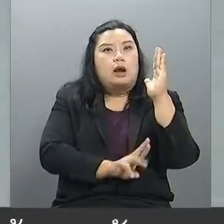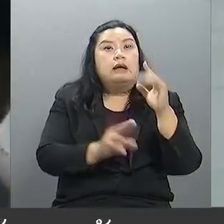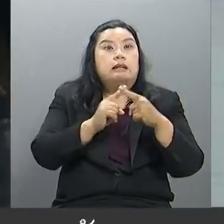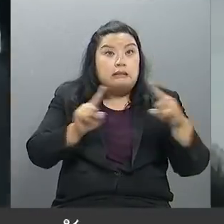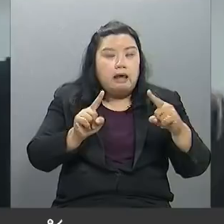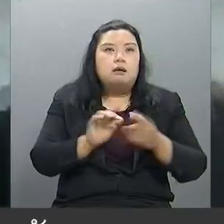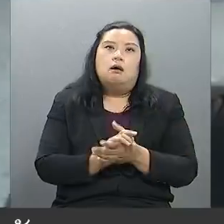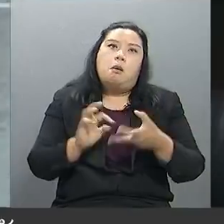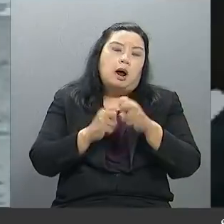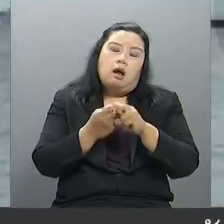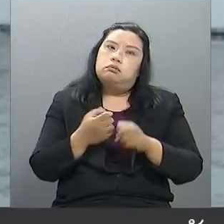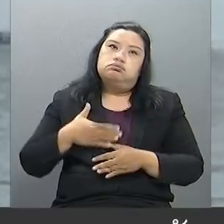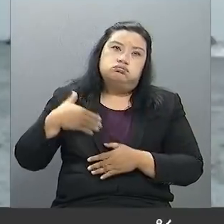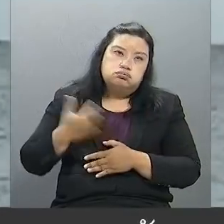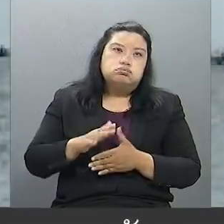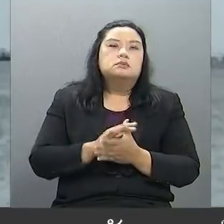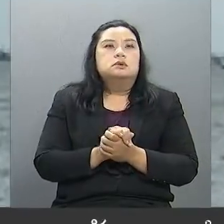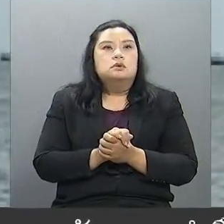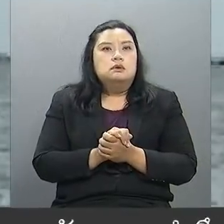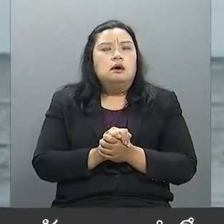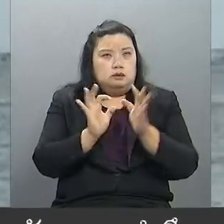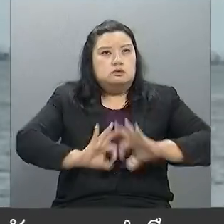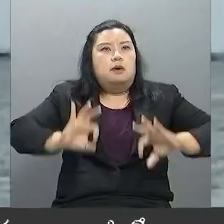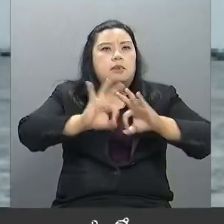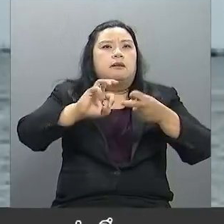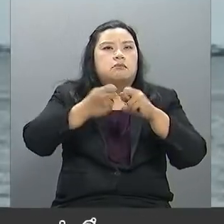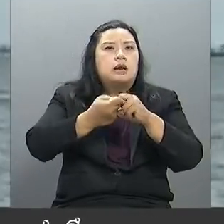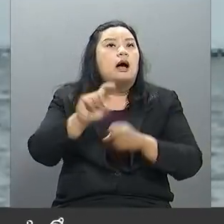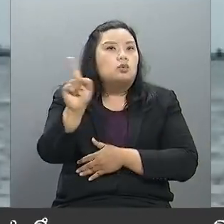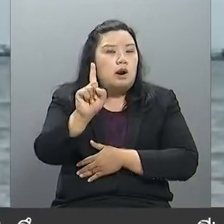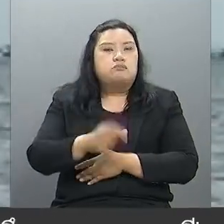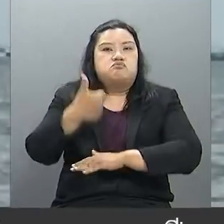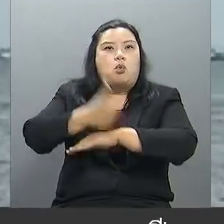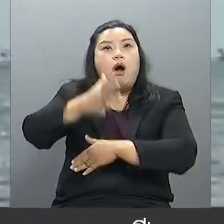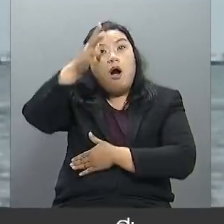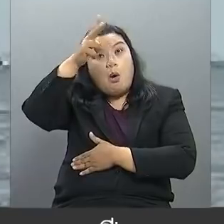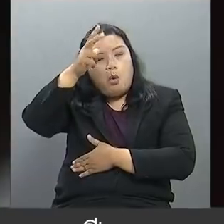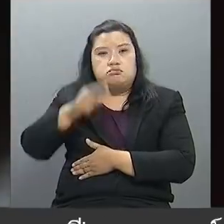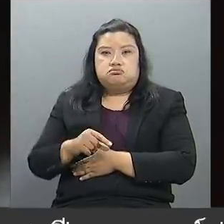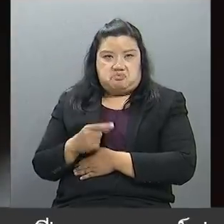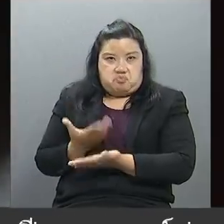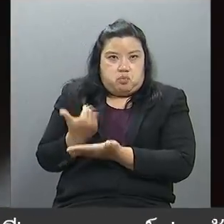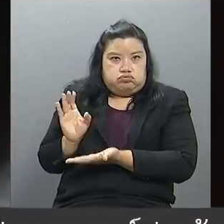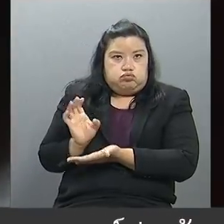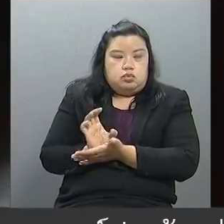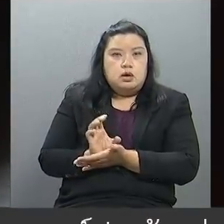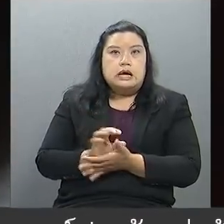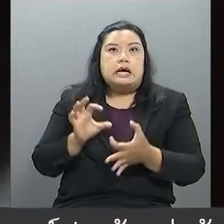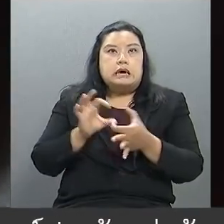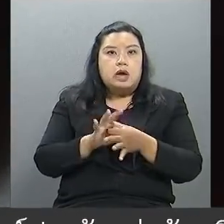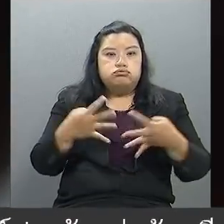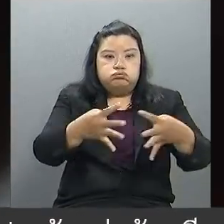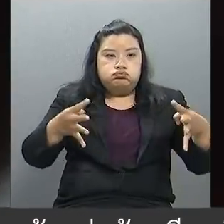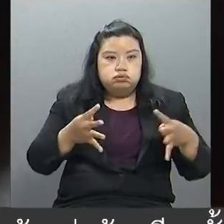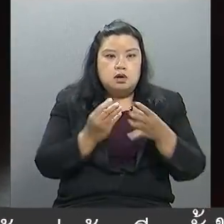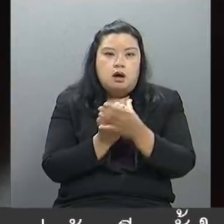เกิดขึ้นโดยปัญหาสำคัญเกิดจากกลุ่มผู้มีอิทธิพลและกลุ่มทุนได้บุกรุกสร้างคอกหอยกลางทะเลอ่าวบ้านด